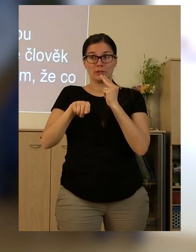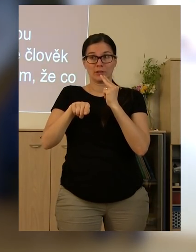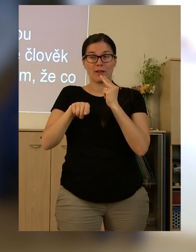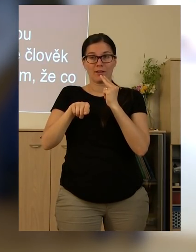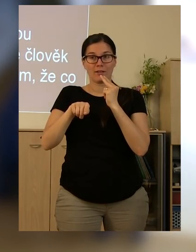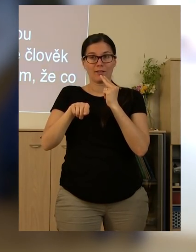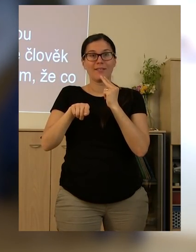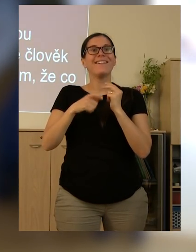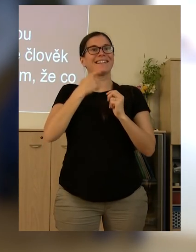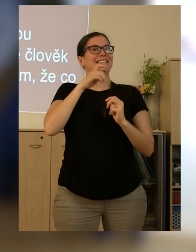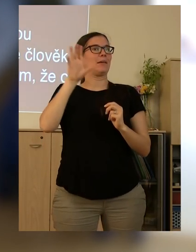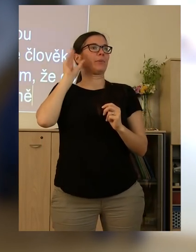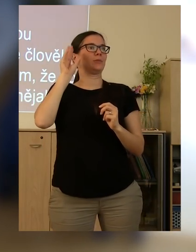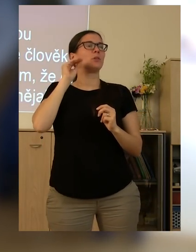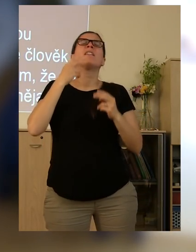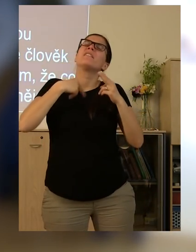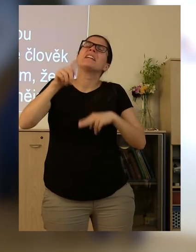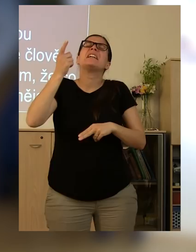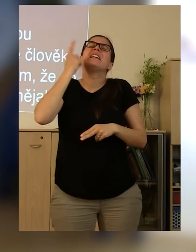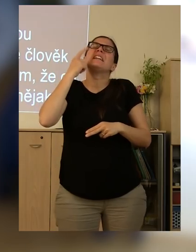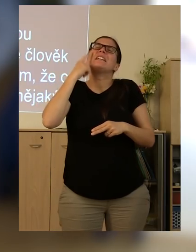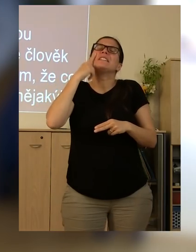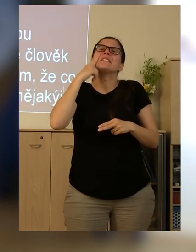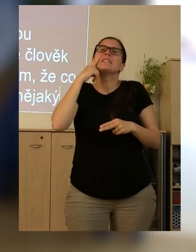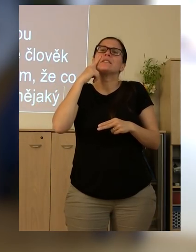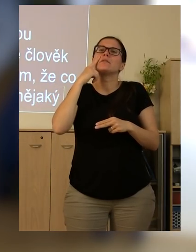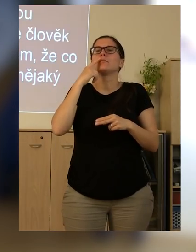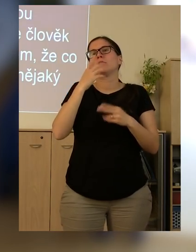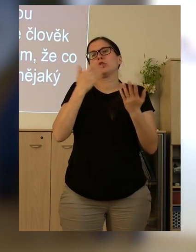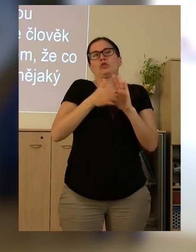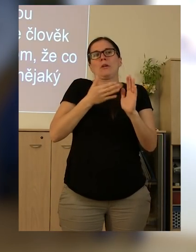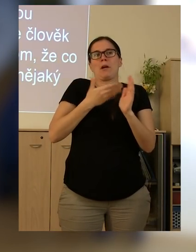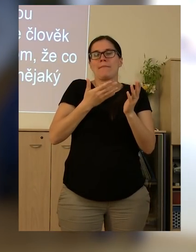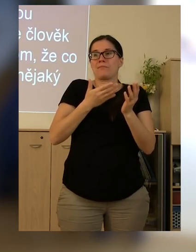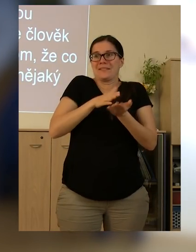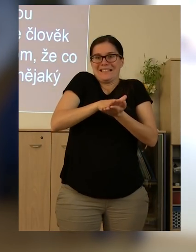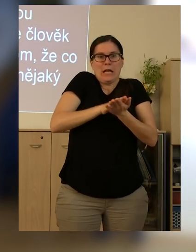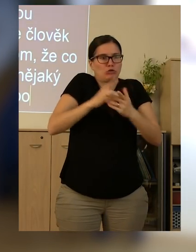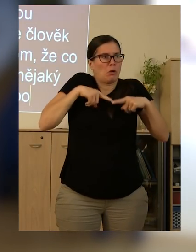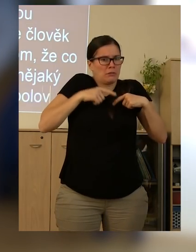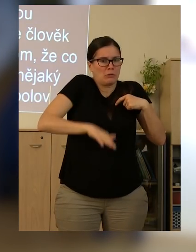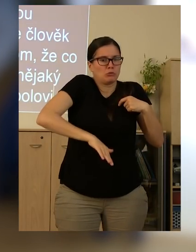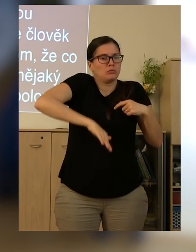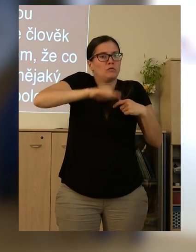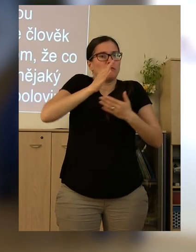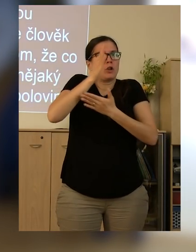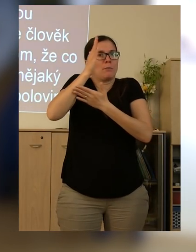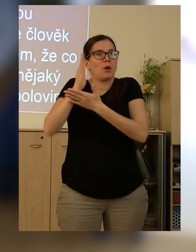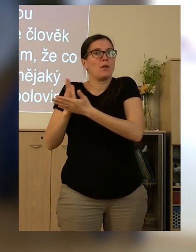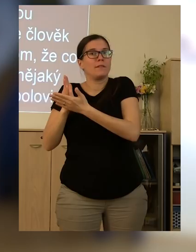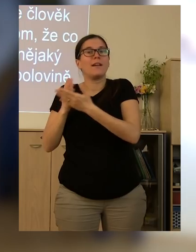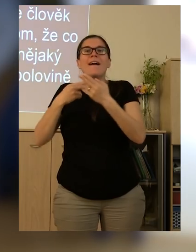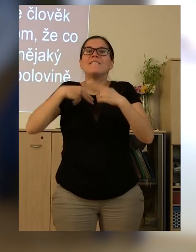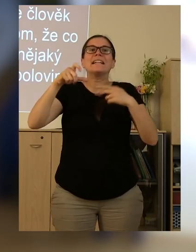Většinou je to totiž tak, aspoň v první polovině našeho života, že to, co nám říká naše ego, je velmi